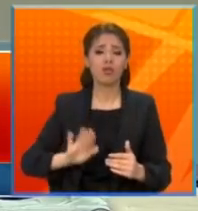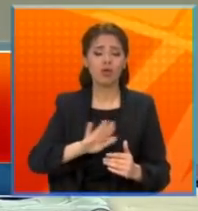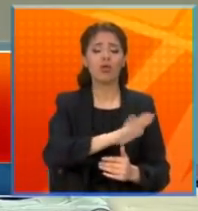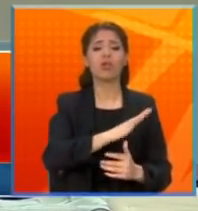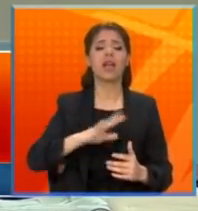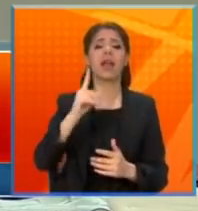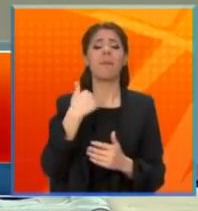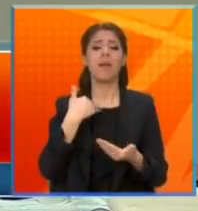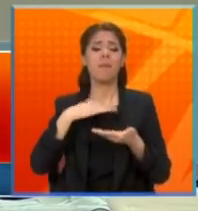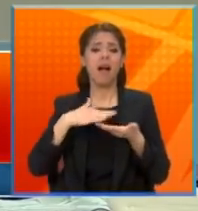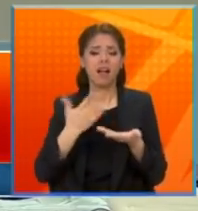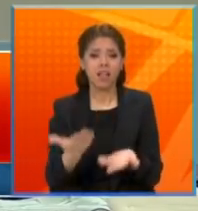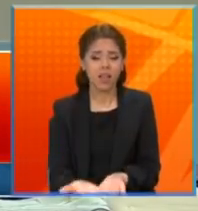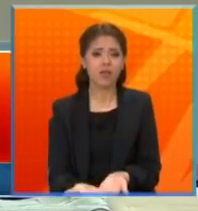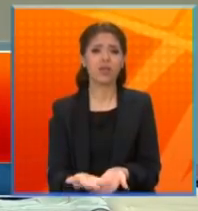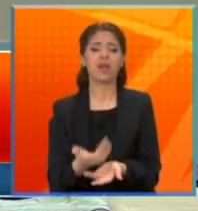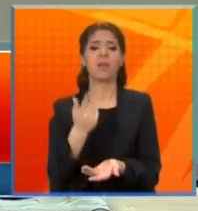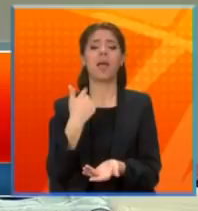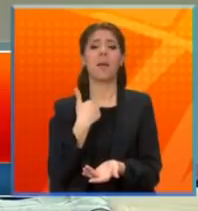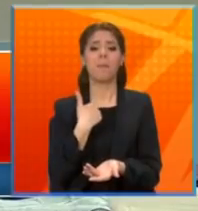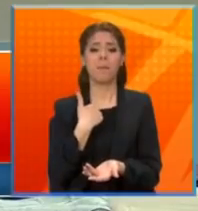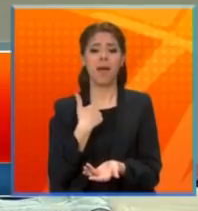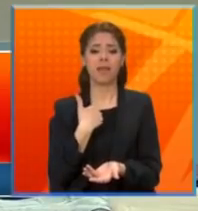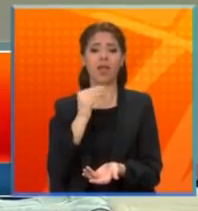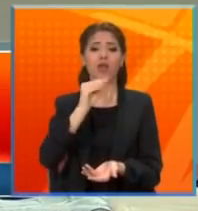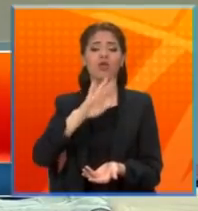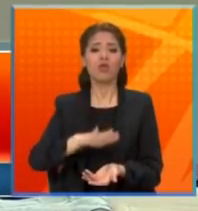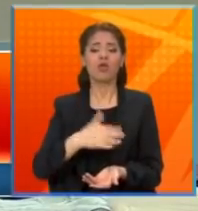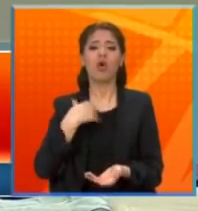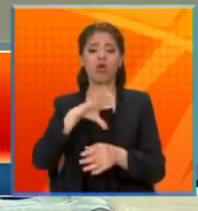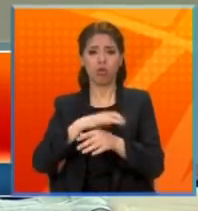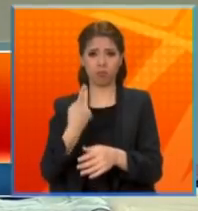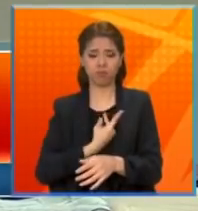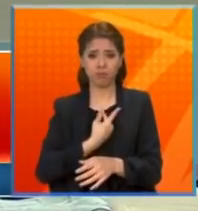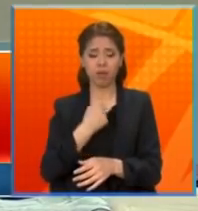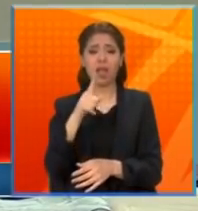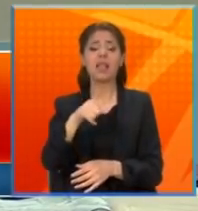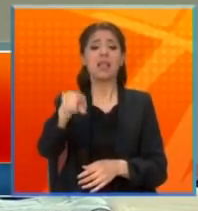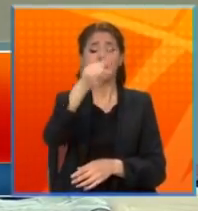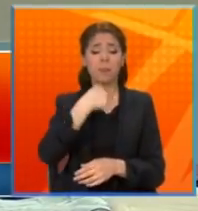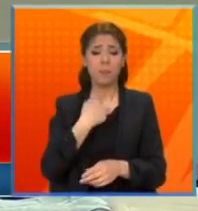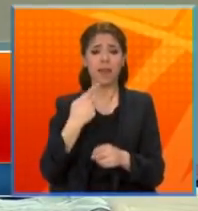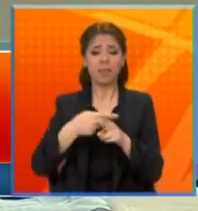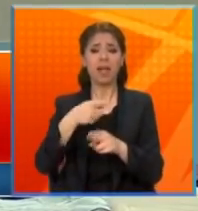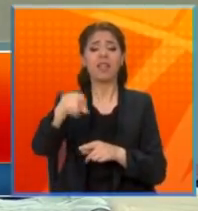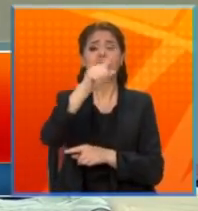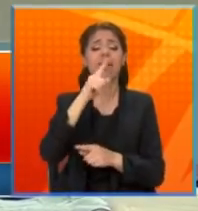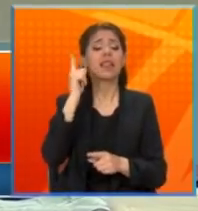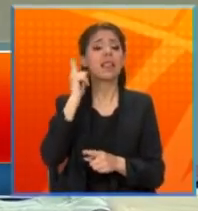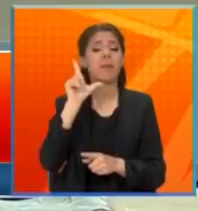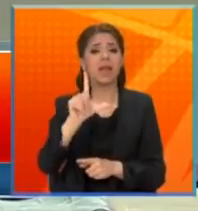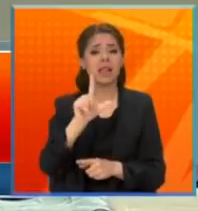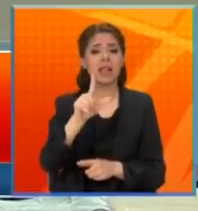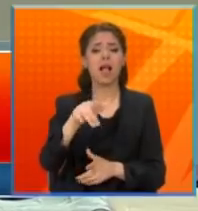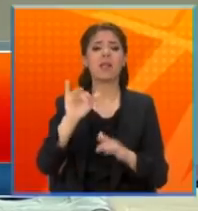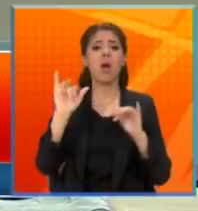biricik arkadaşlarım. Bakın, ben çocuk doktoruyum. Tavsiyelerime uymanız gerekir.